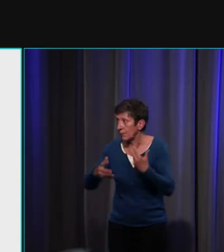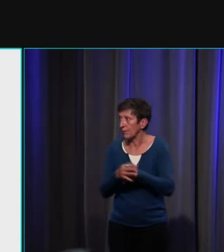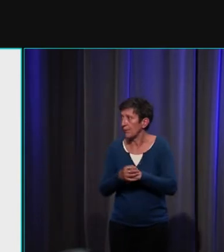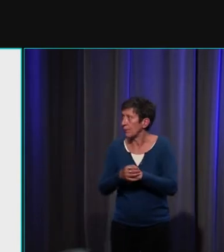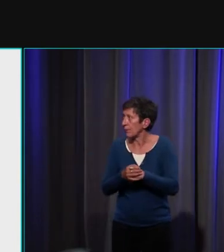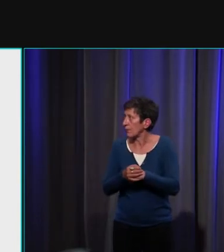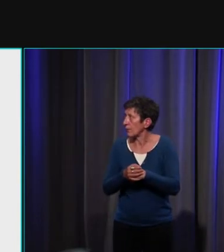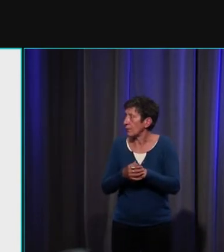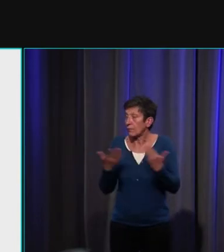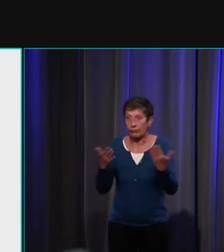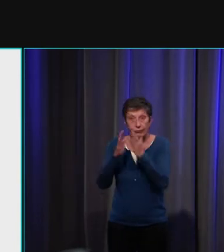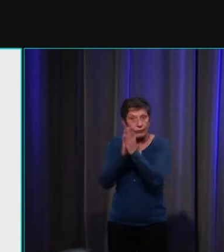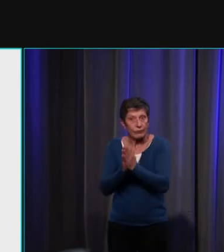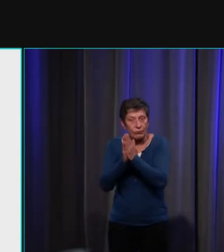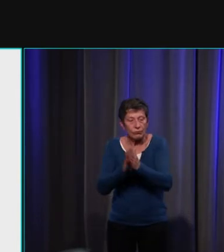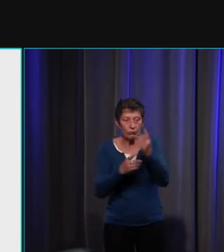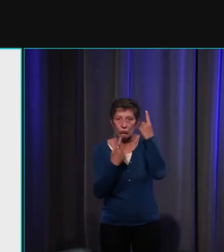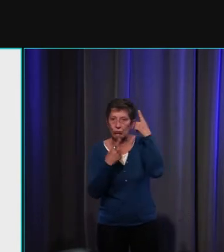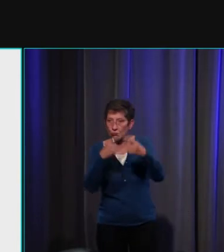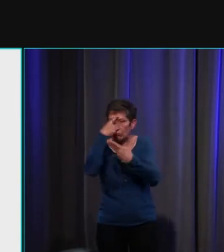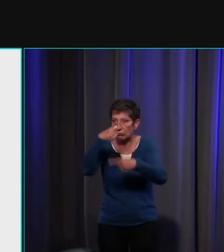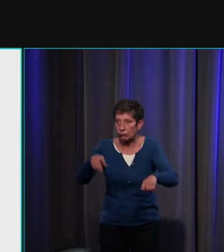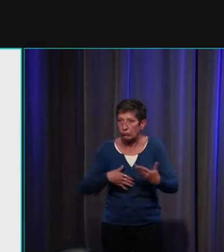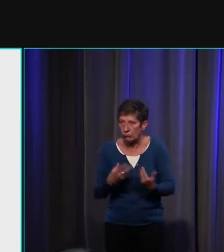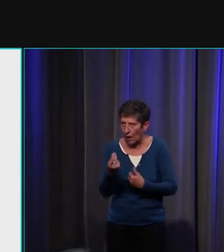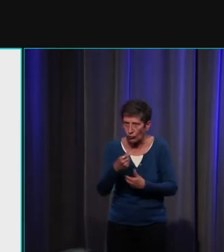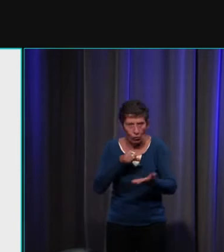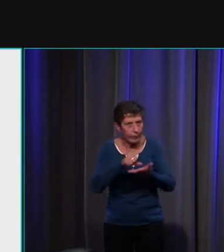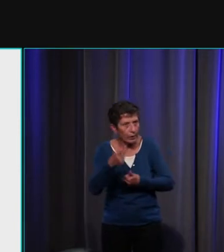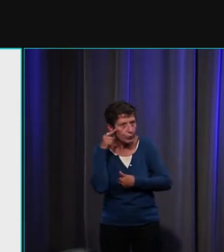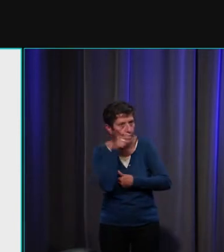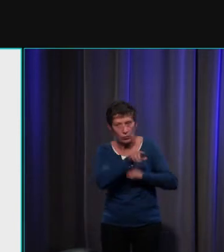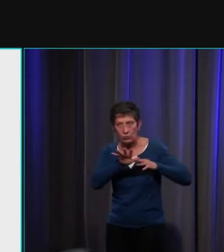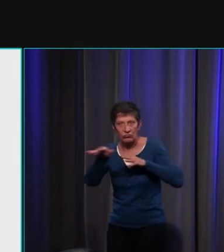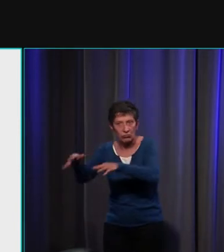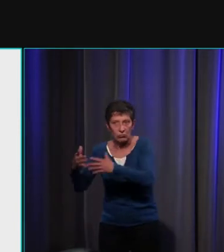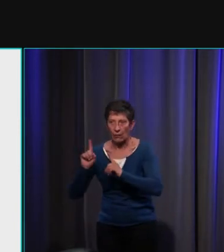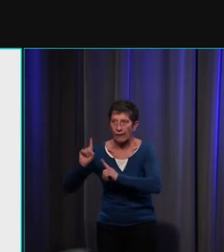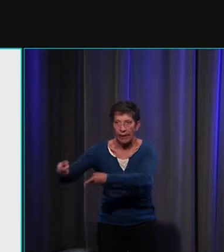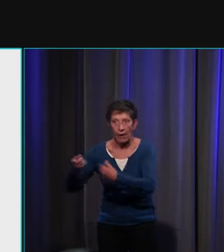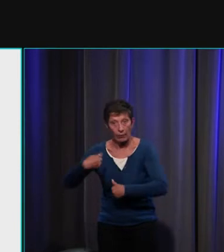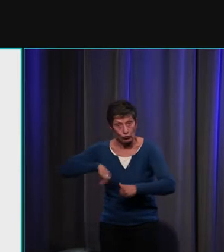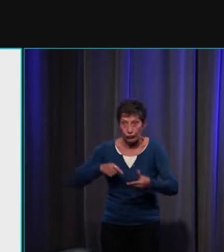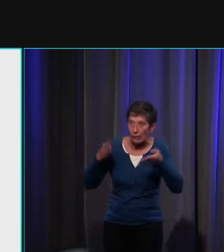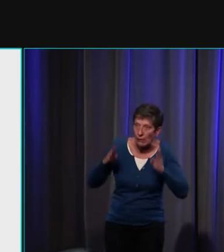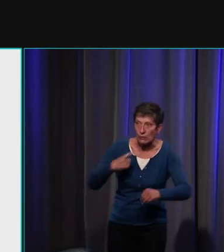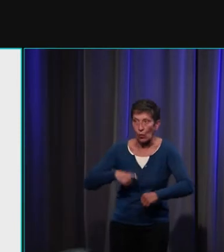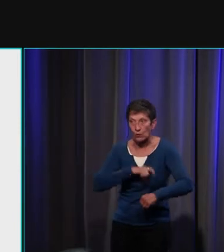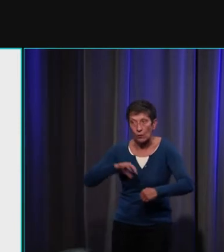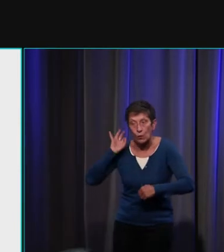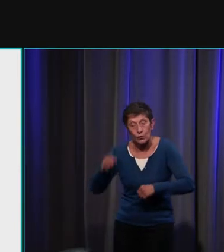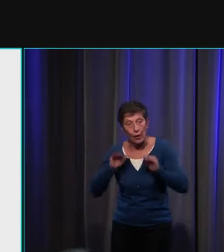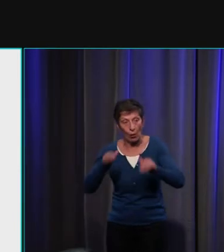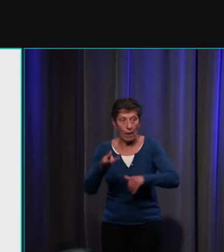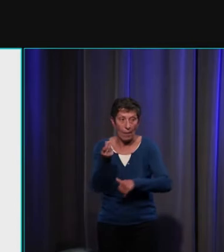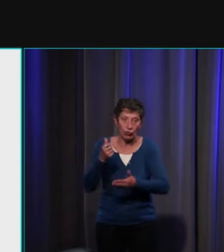l'église a protesté c'est pour faire la guerre même si c'est nous qui proclamant la croisade ça marche pas bref il vous venez me marc